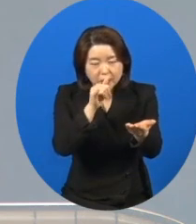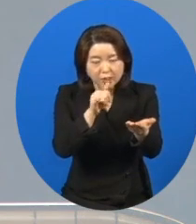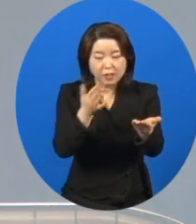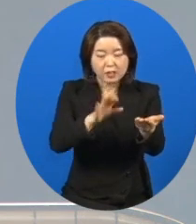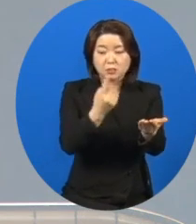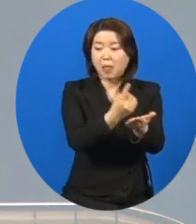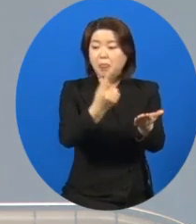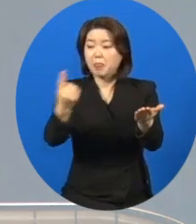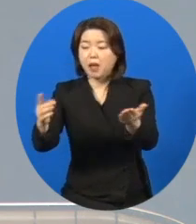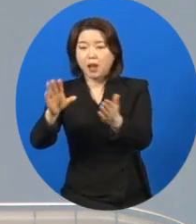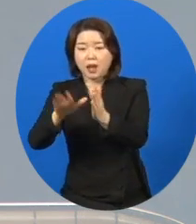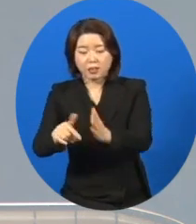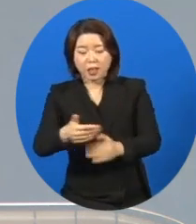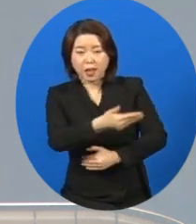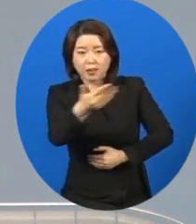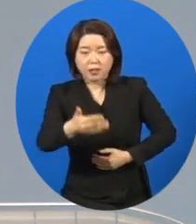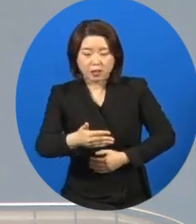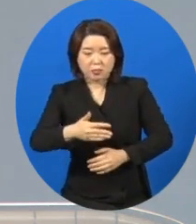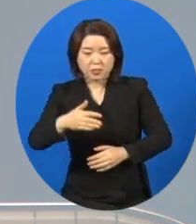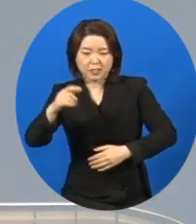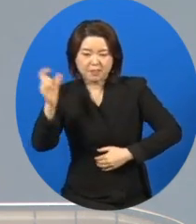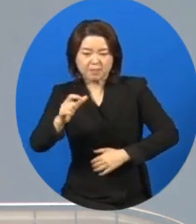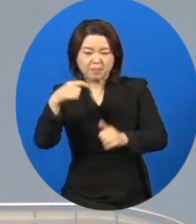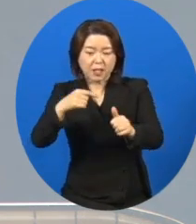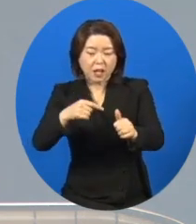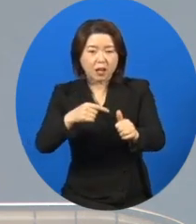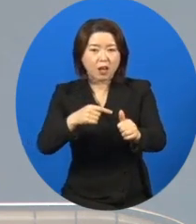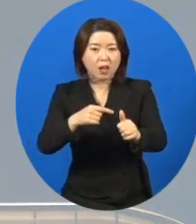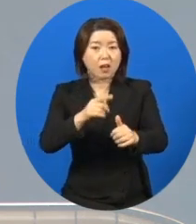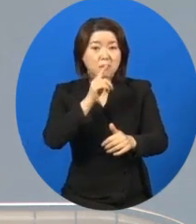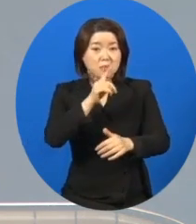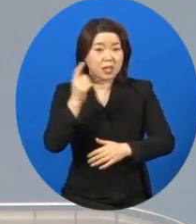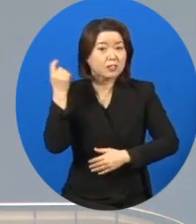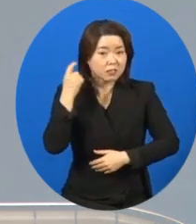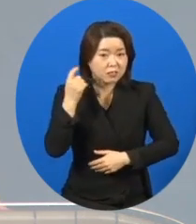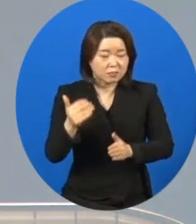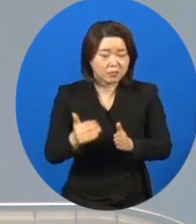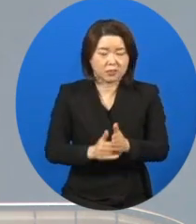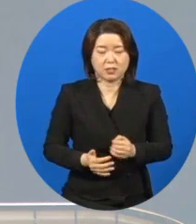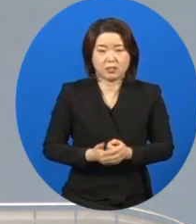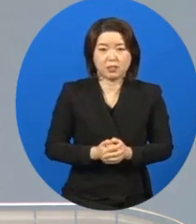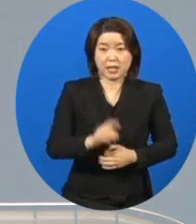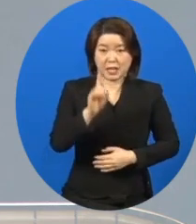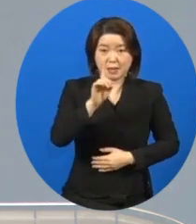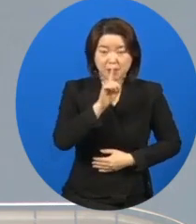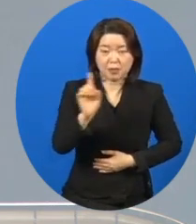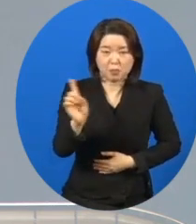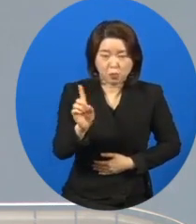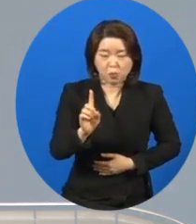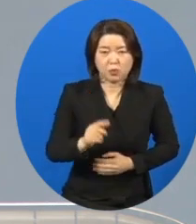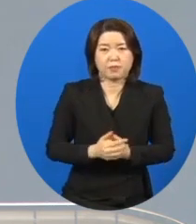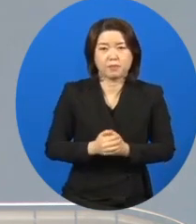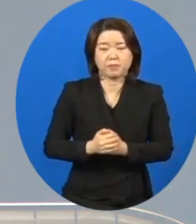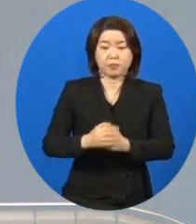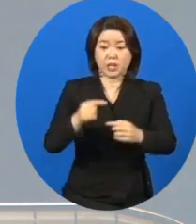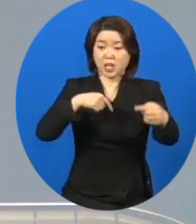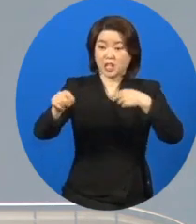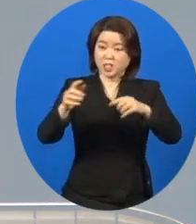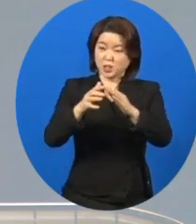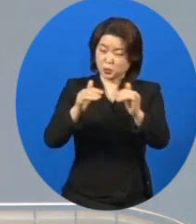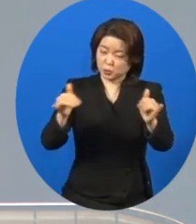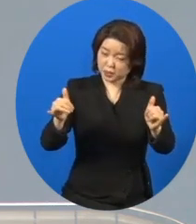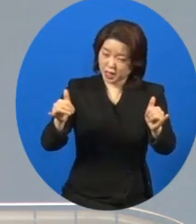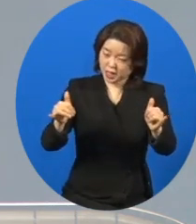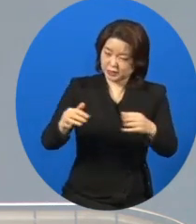있을 때에는 여러분에게 강경하다고들 합니다. 한마디로 지도자라고